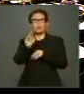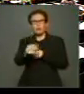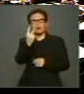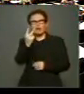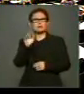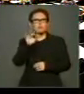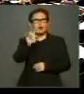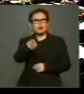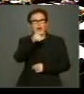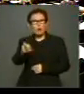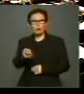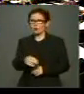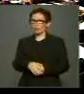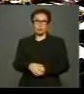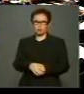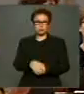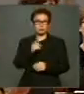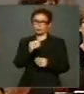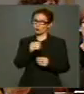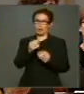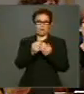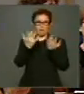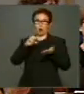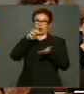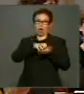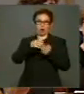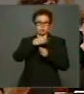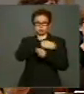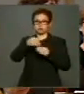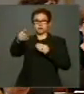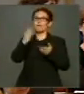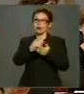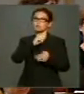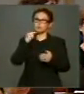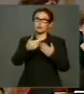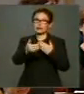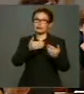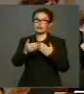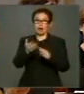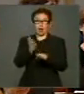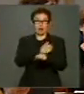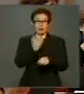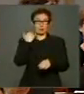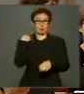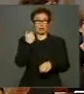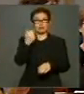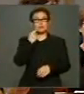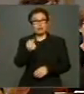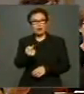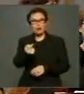miljardia euroa. Kyllä siinä monelle hallitukselle riittää varmasti tekemistä, kuten ministeri totesi.